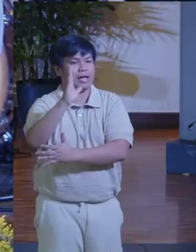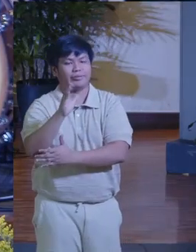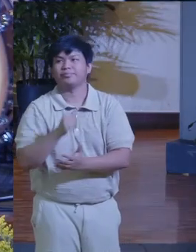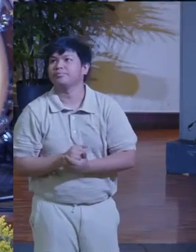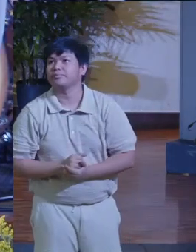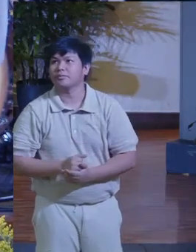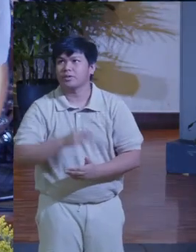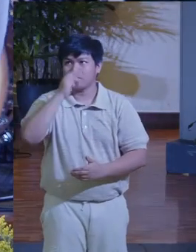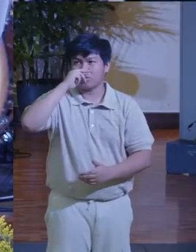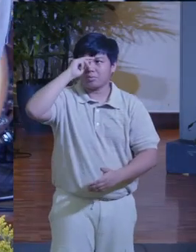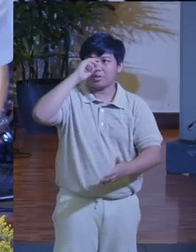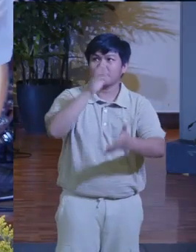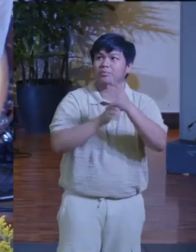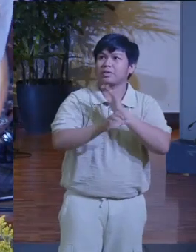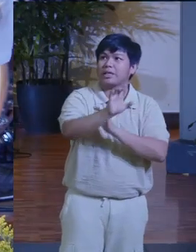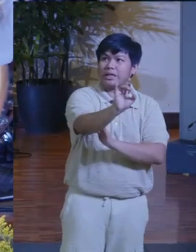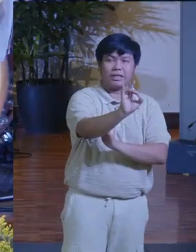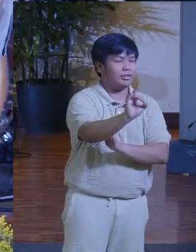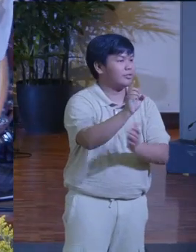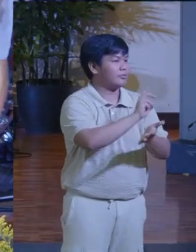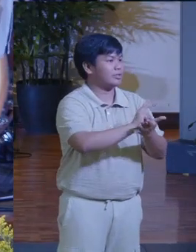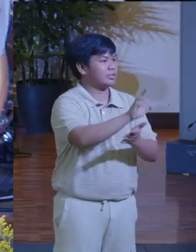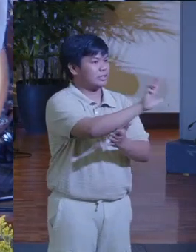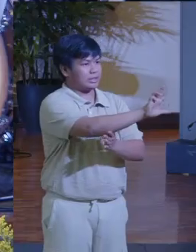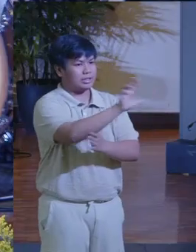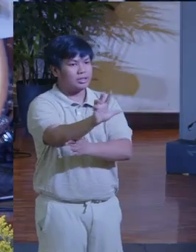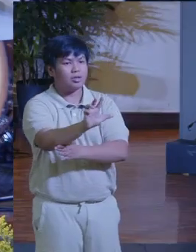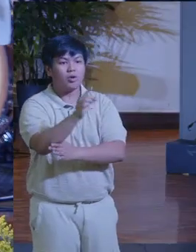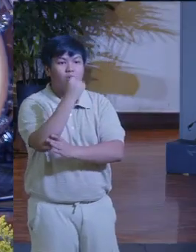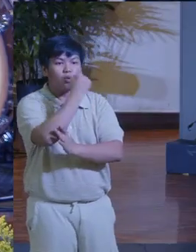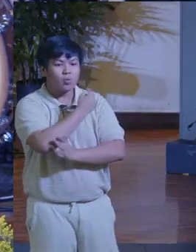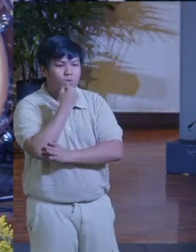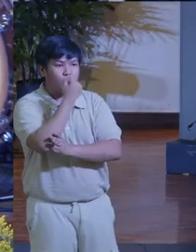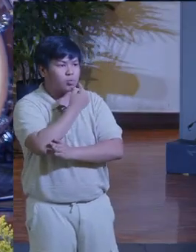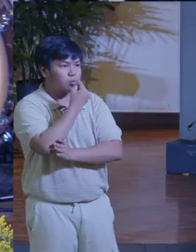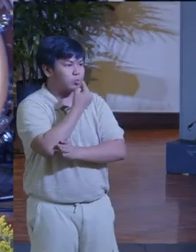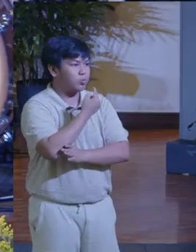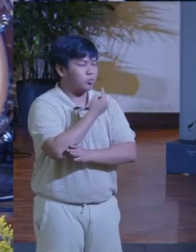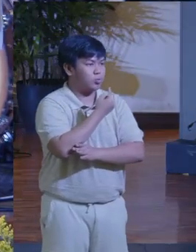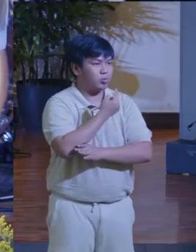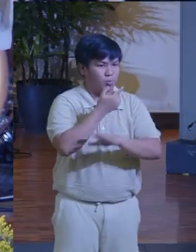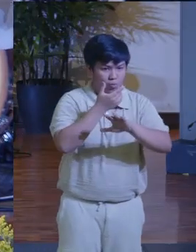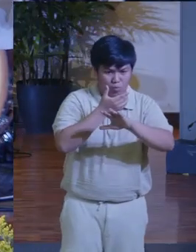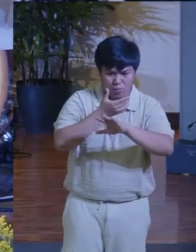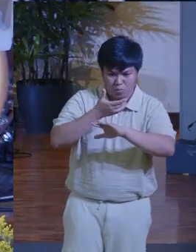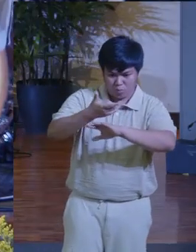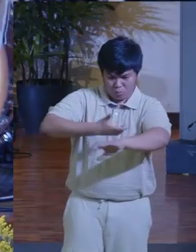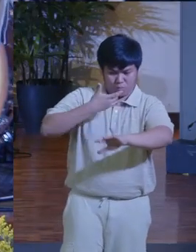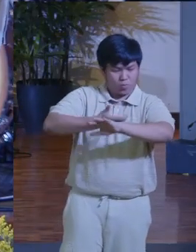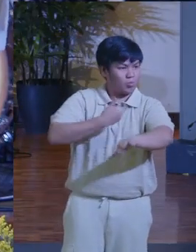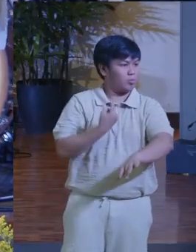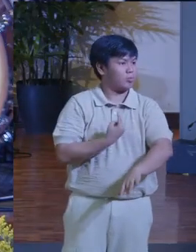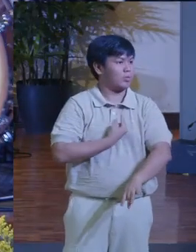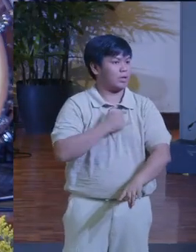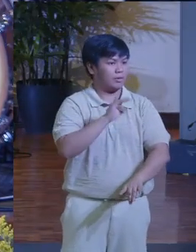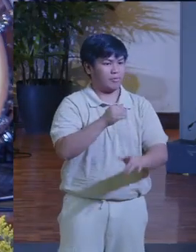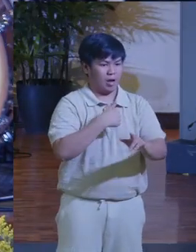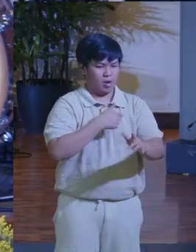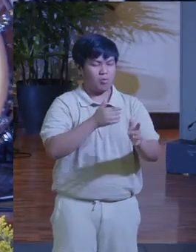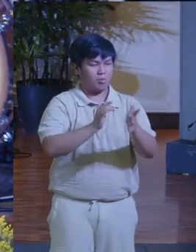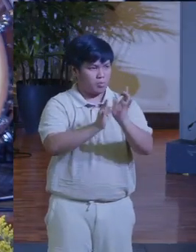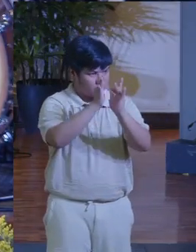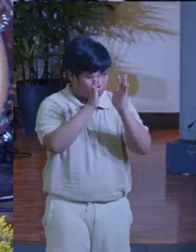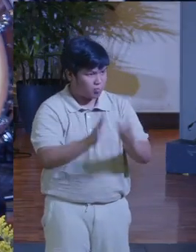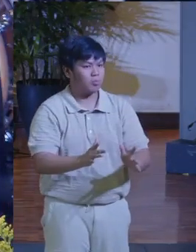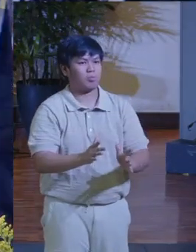Romans 8:33, who shall bring any charge against God's elect? Sinong